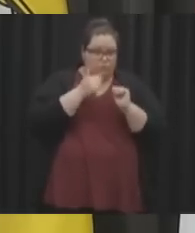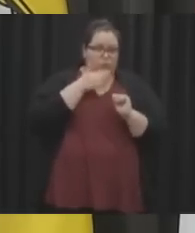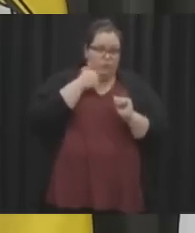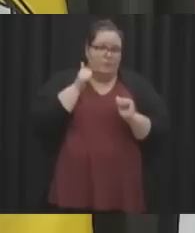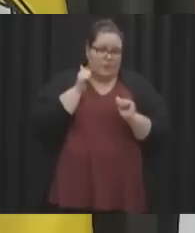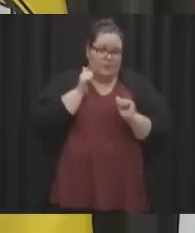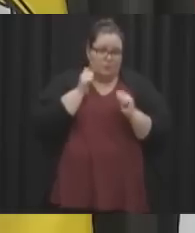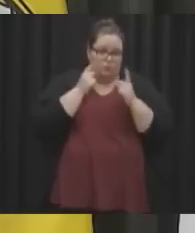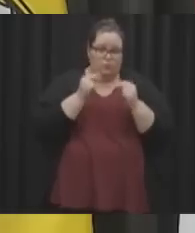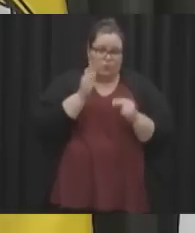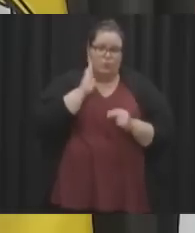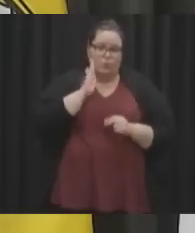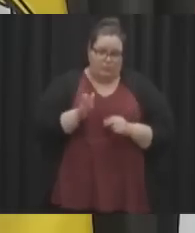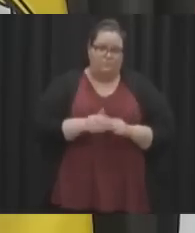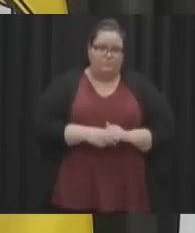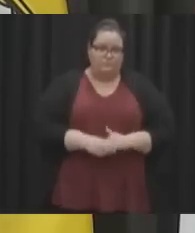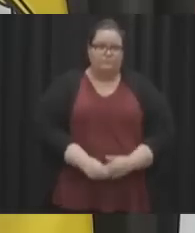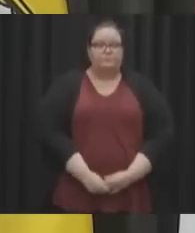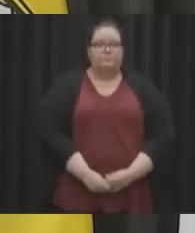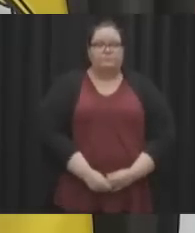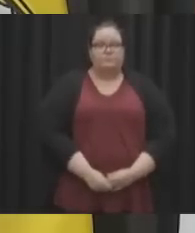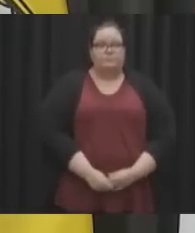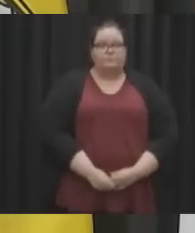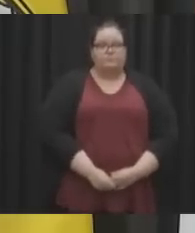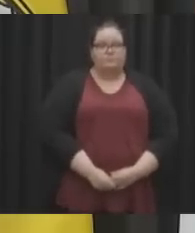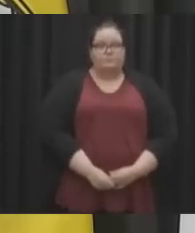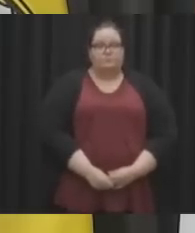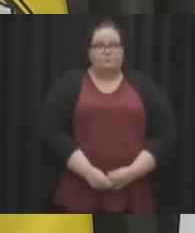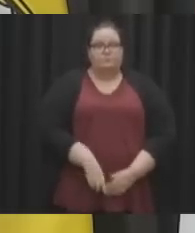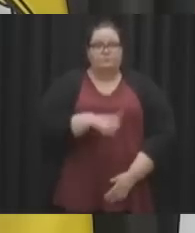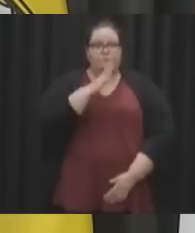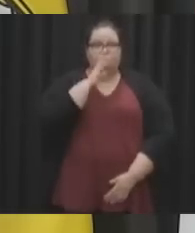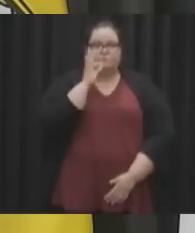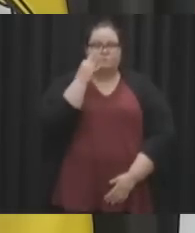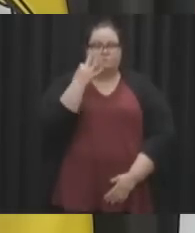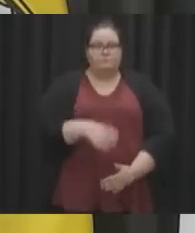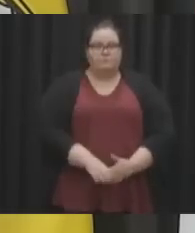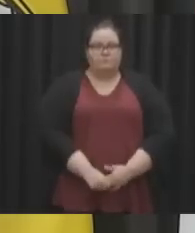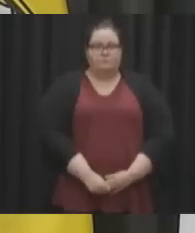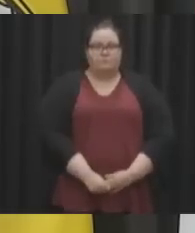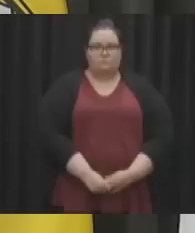partager toute l'information qu'on peut, mais pas les détails personnels de chaque cas.